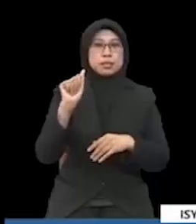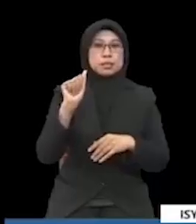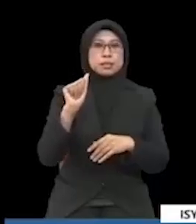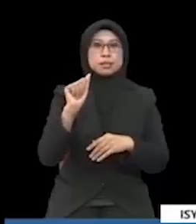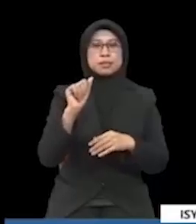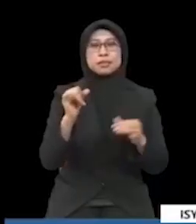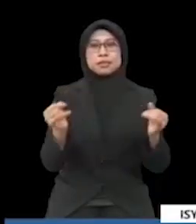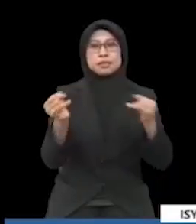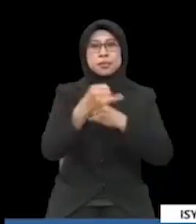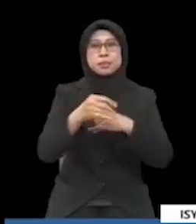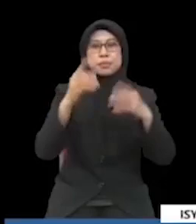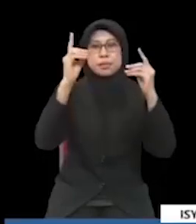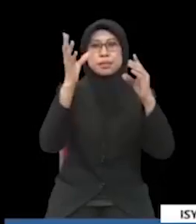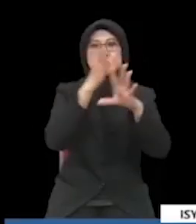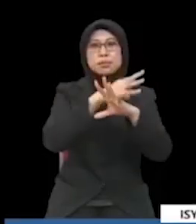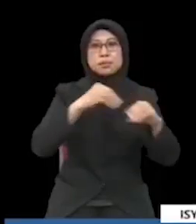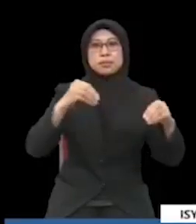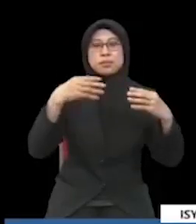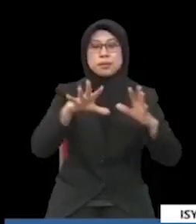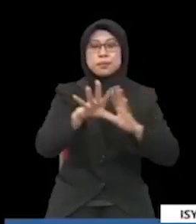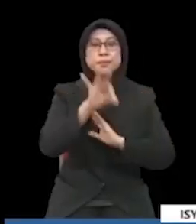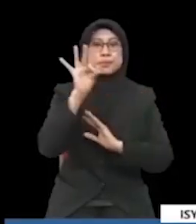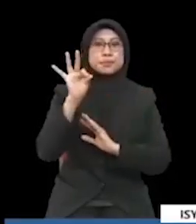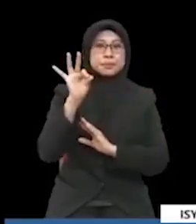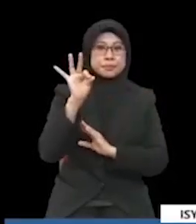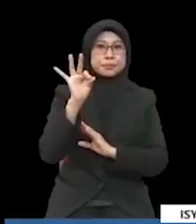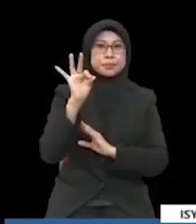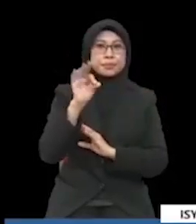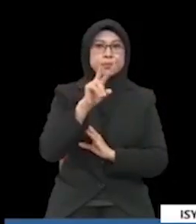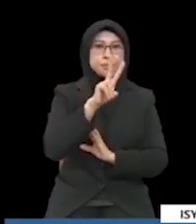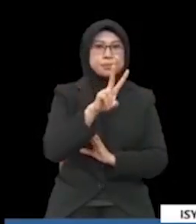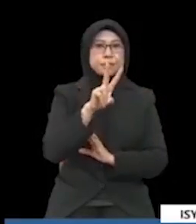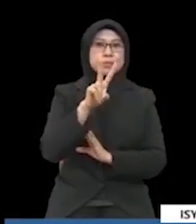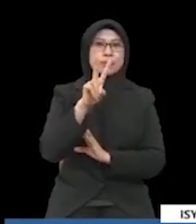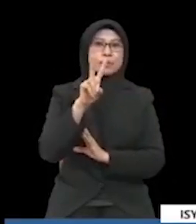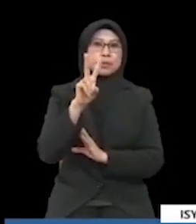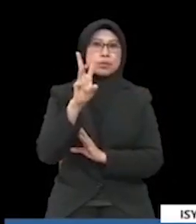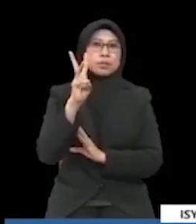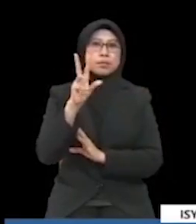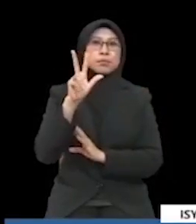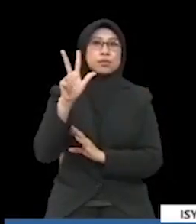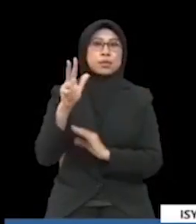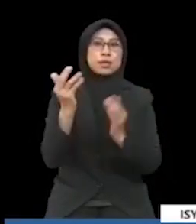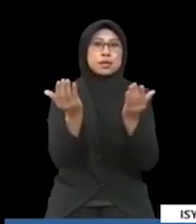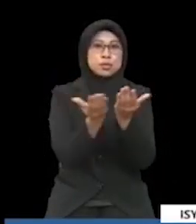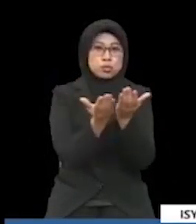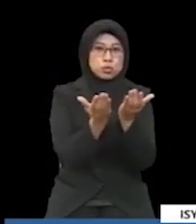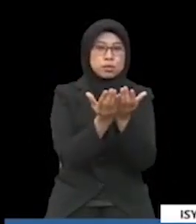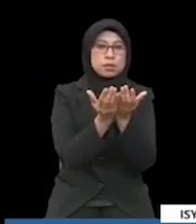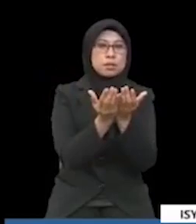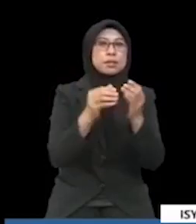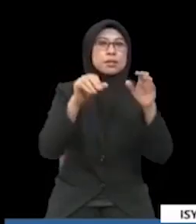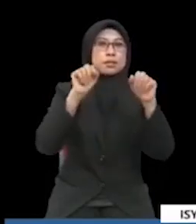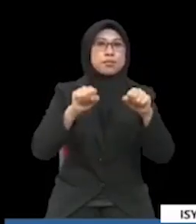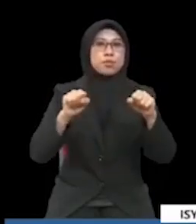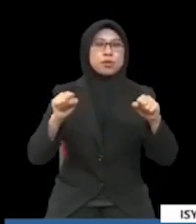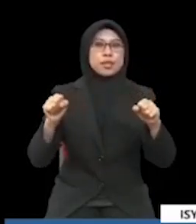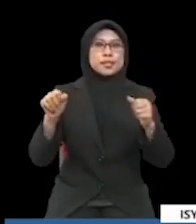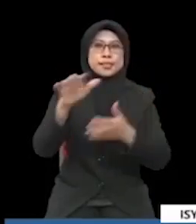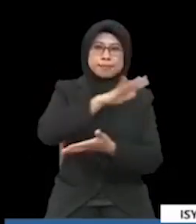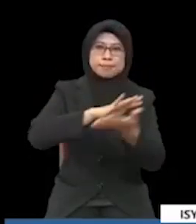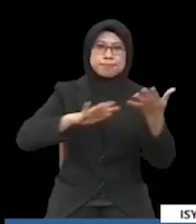daripada jabatan pendidikan ditulis awak juga telah mengenal pasti 263 buah sekolah yang boleh